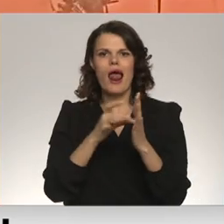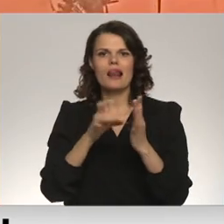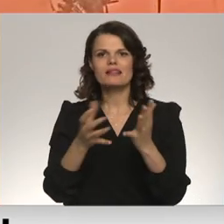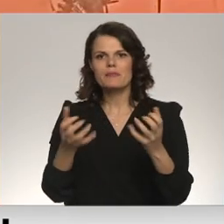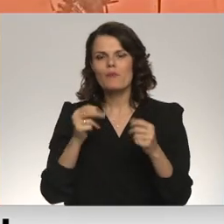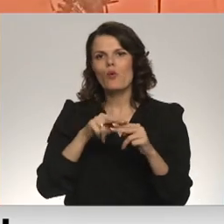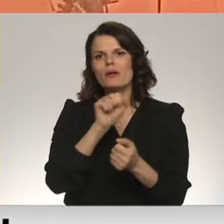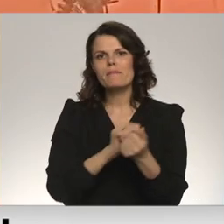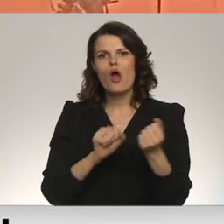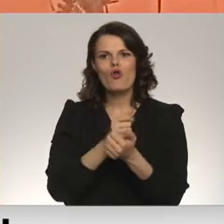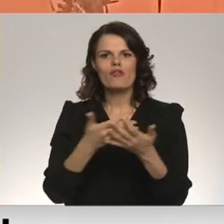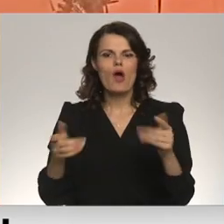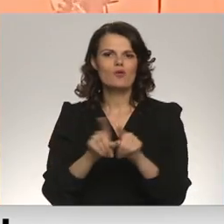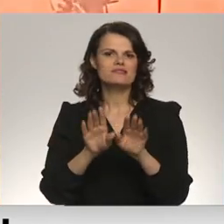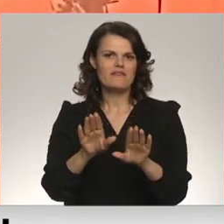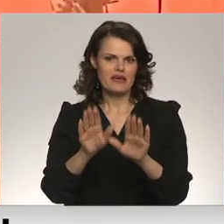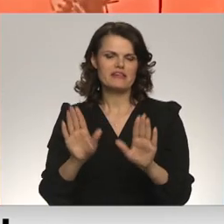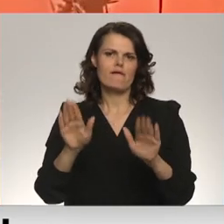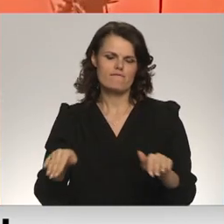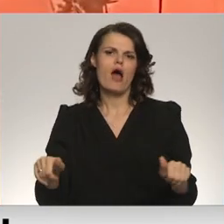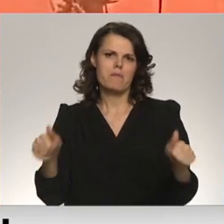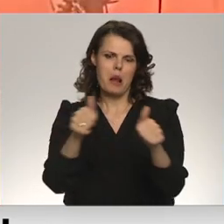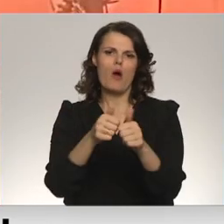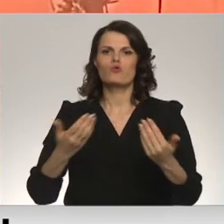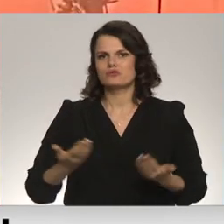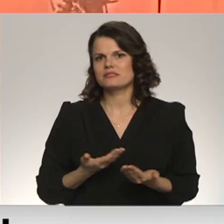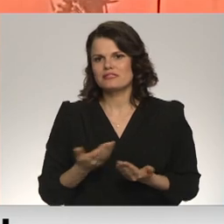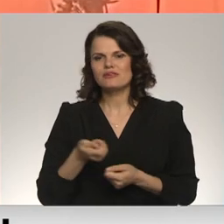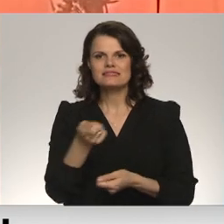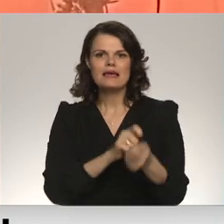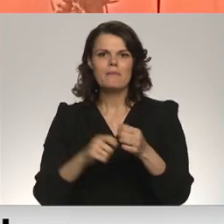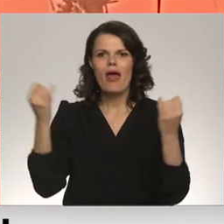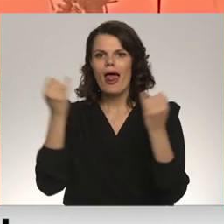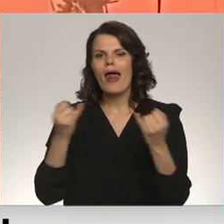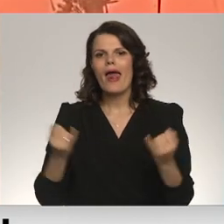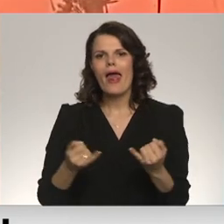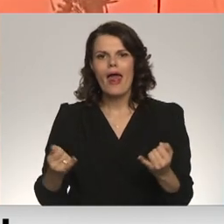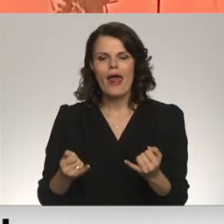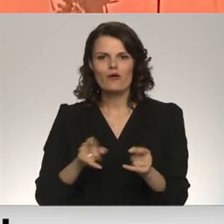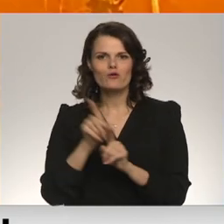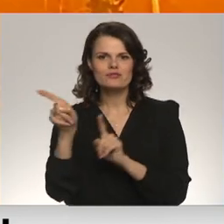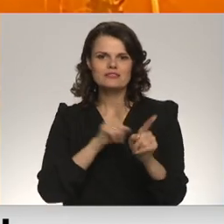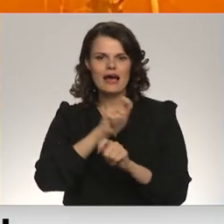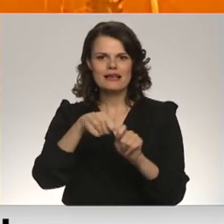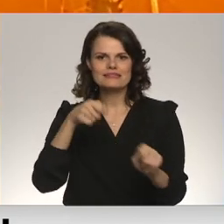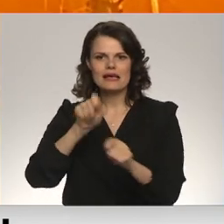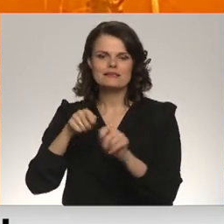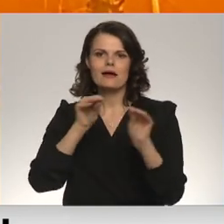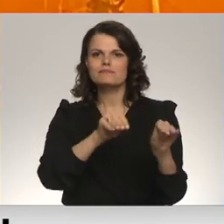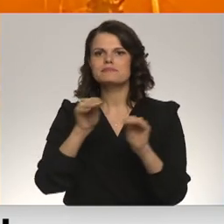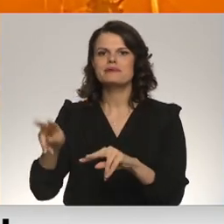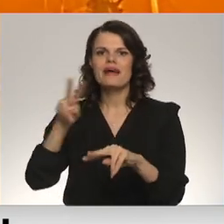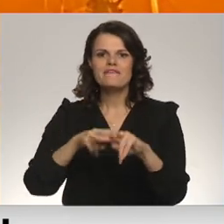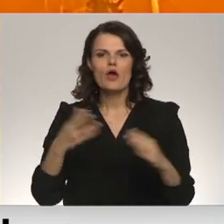un bioloģiskā daudzveidība var pastāvēt līdzās. Sapītos egļu zaru saišķus izvietos vietās, kur zivīm